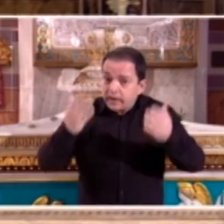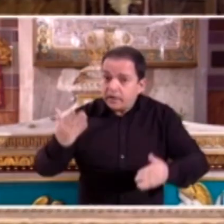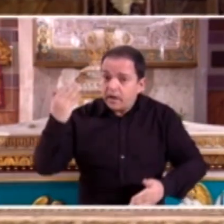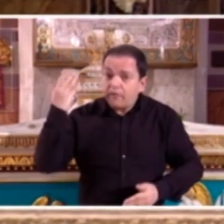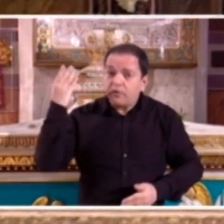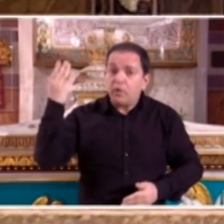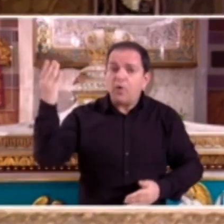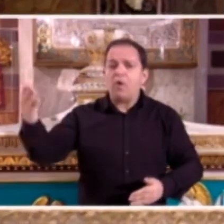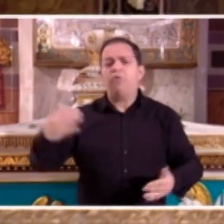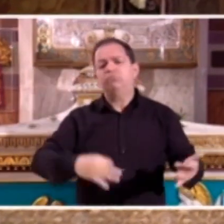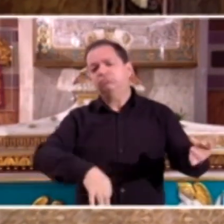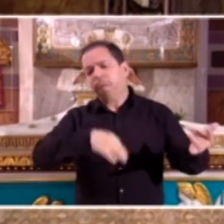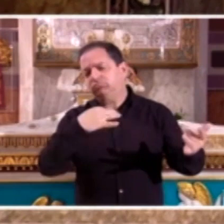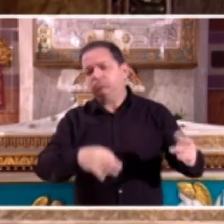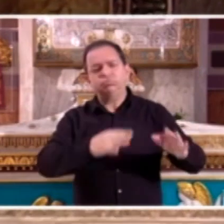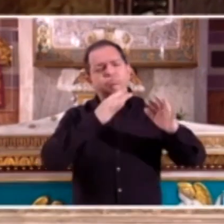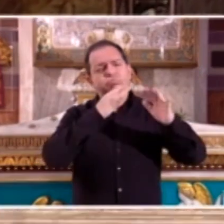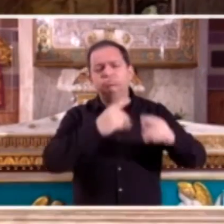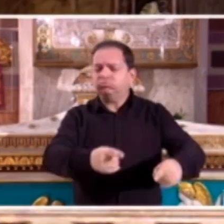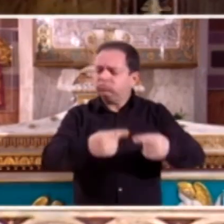εν χορδές